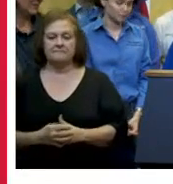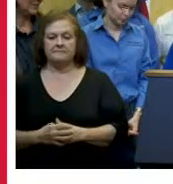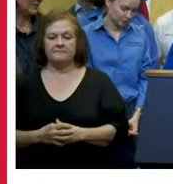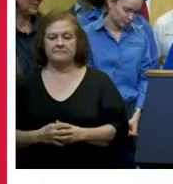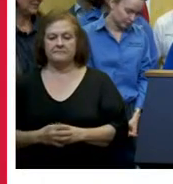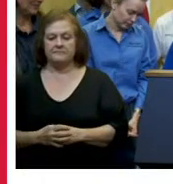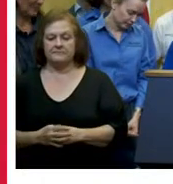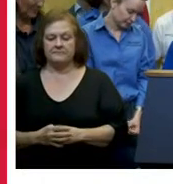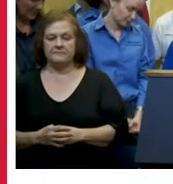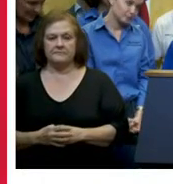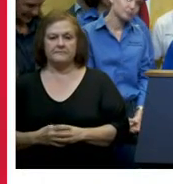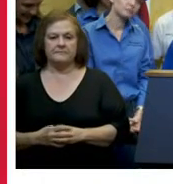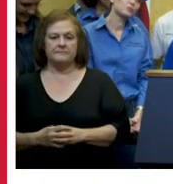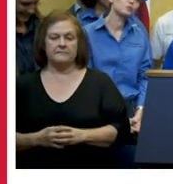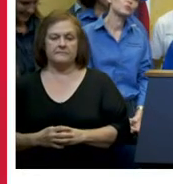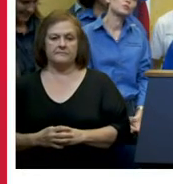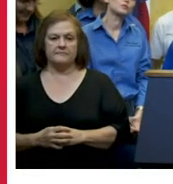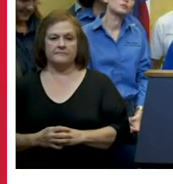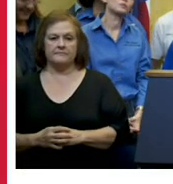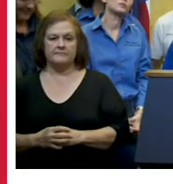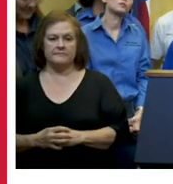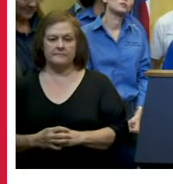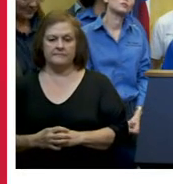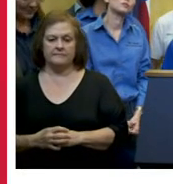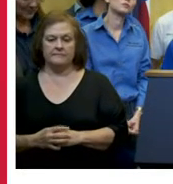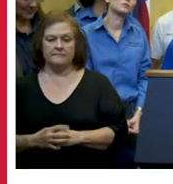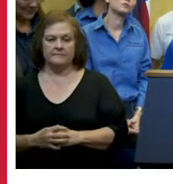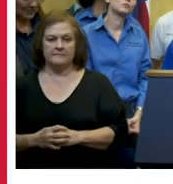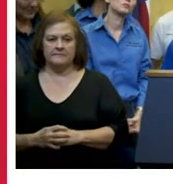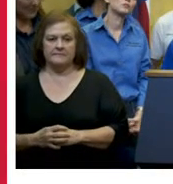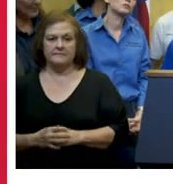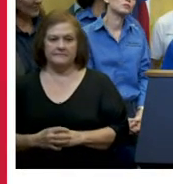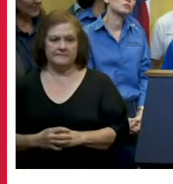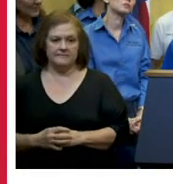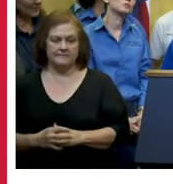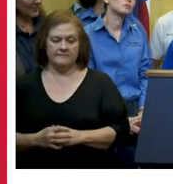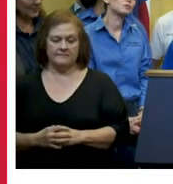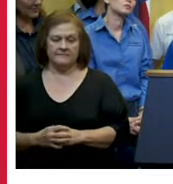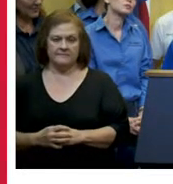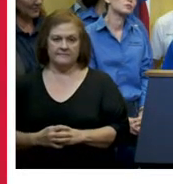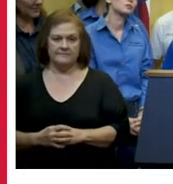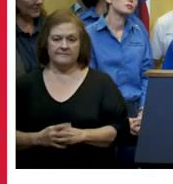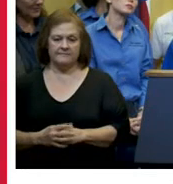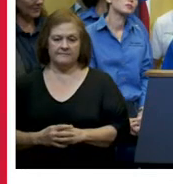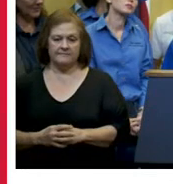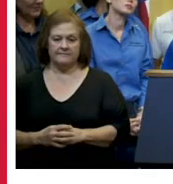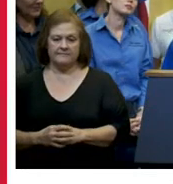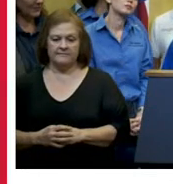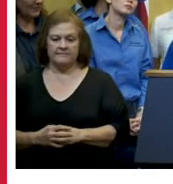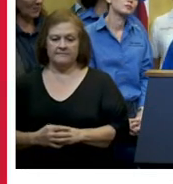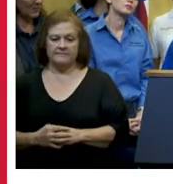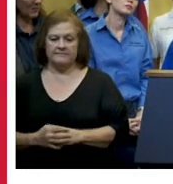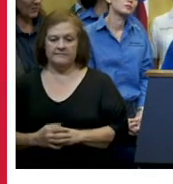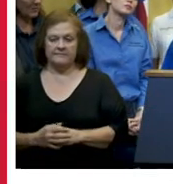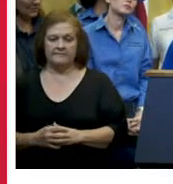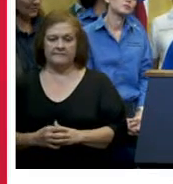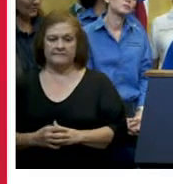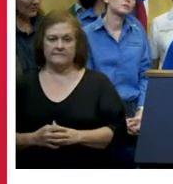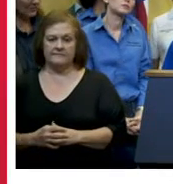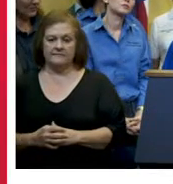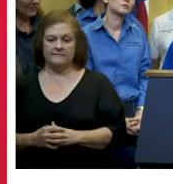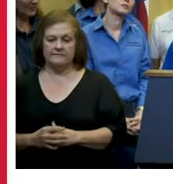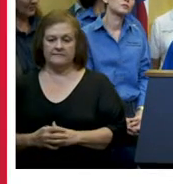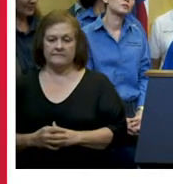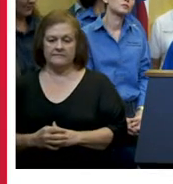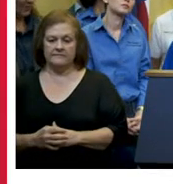sẽ tới xin mong là sự an ninh của quý vị rất là quan trọng với thành phố xin quý vị dưới sự an ninh với gia đình